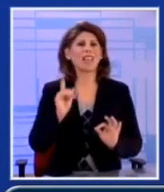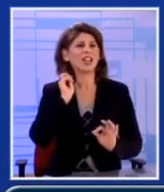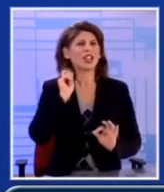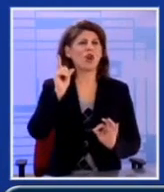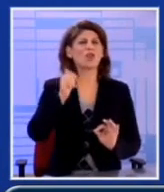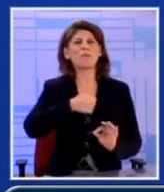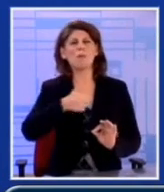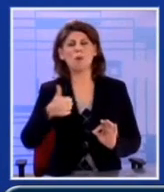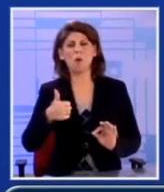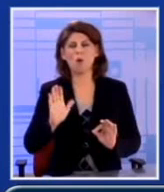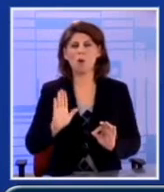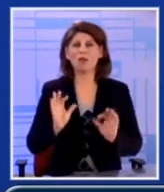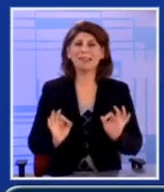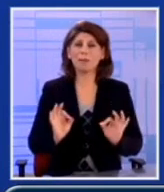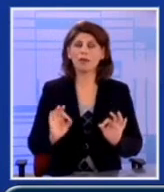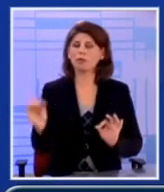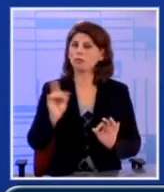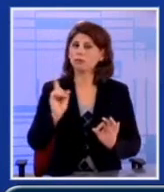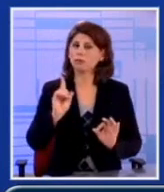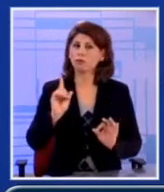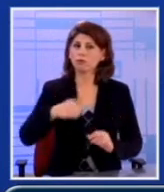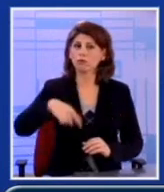επαιτειακών εκδηλώσεων, αλλά η μέρα